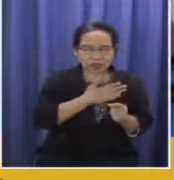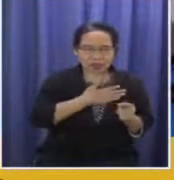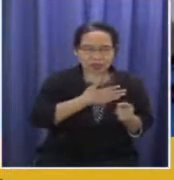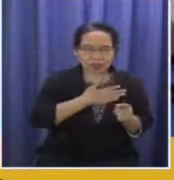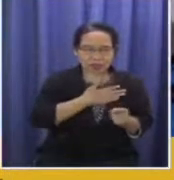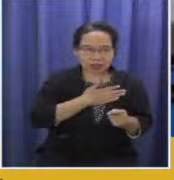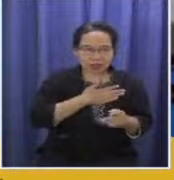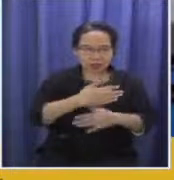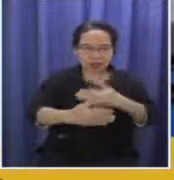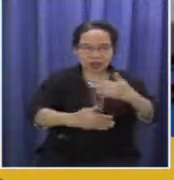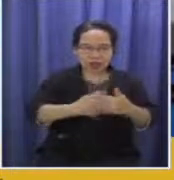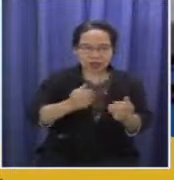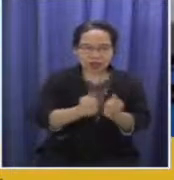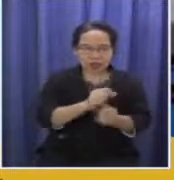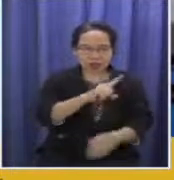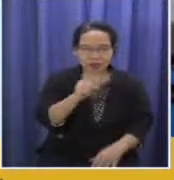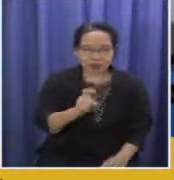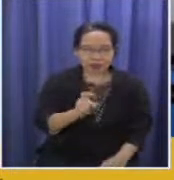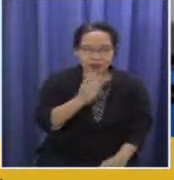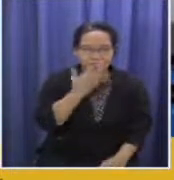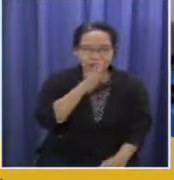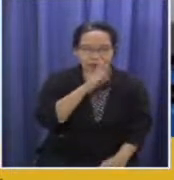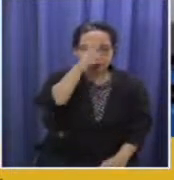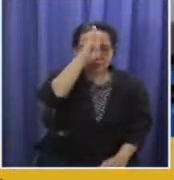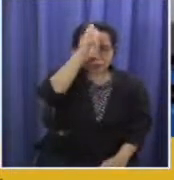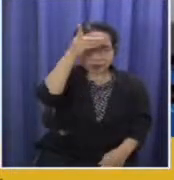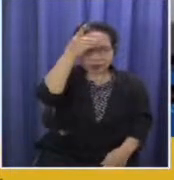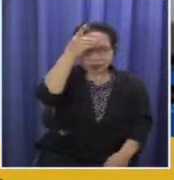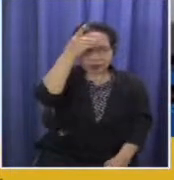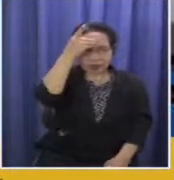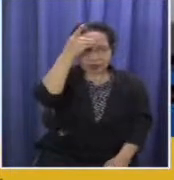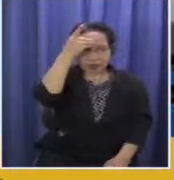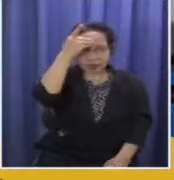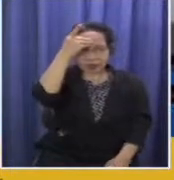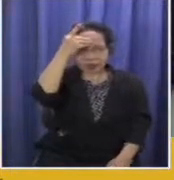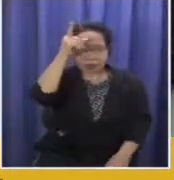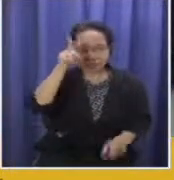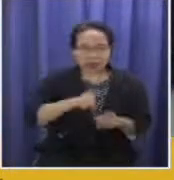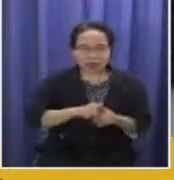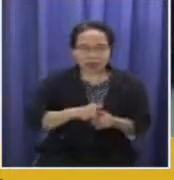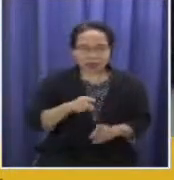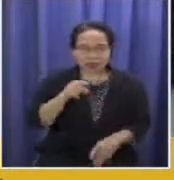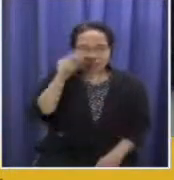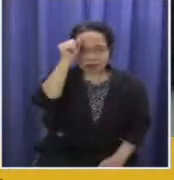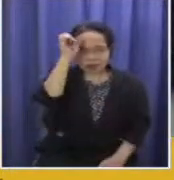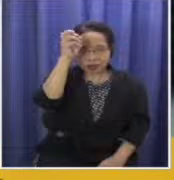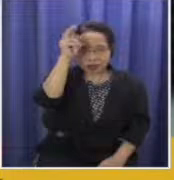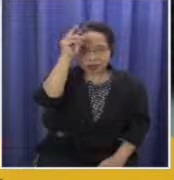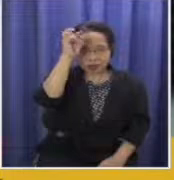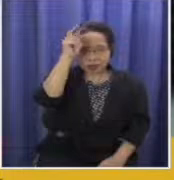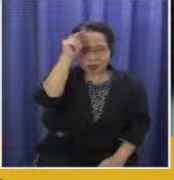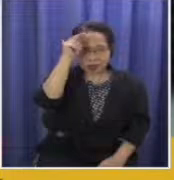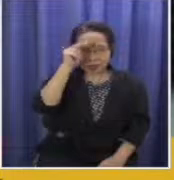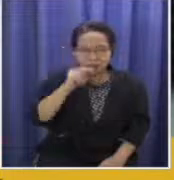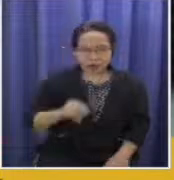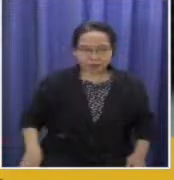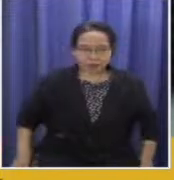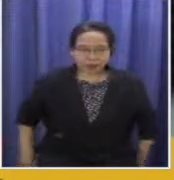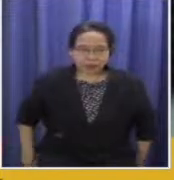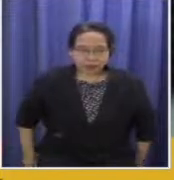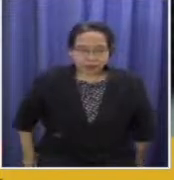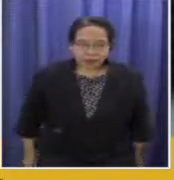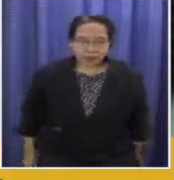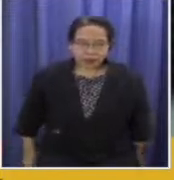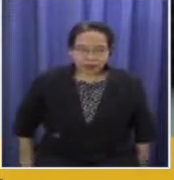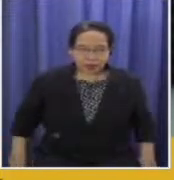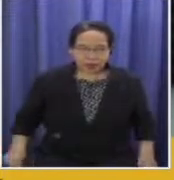with the question. Thanks very God, Brother Daniel. Brother Shrawan, तपाईलाई स्वागत छ हाम्रो आजको